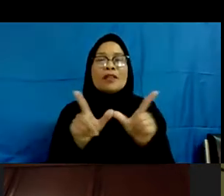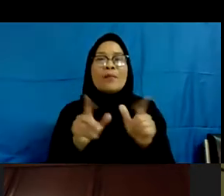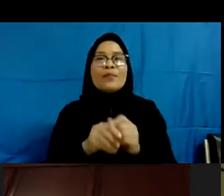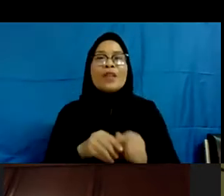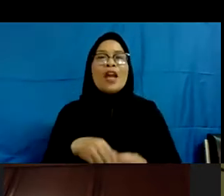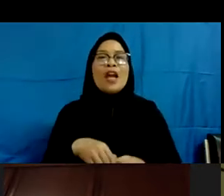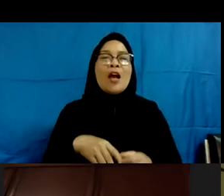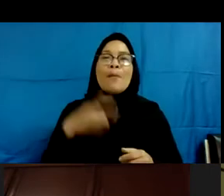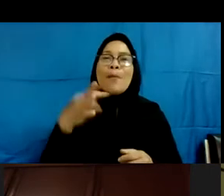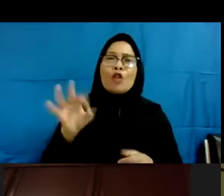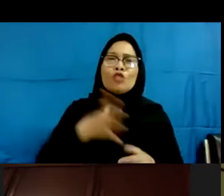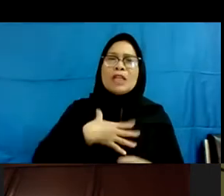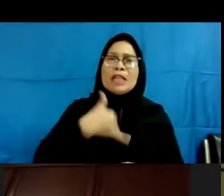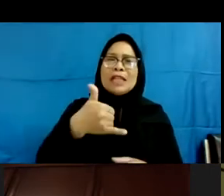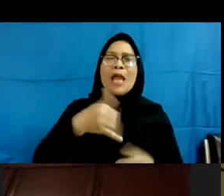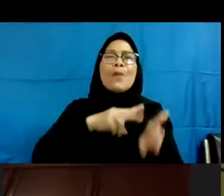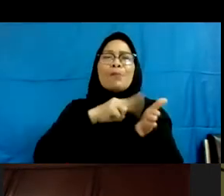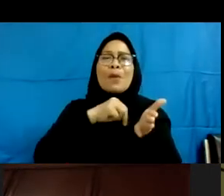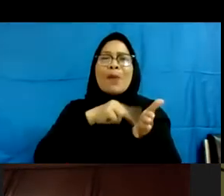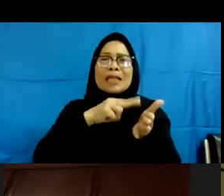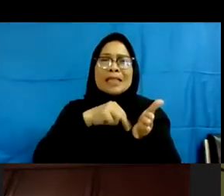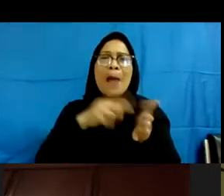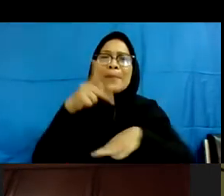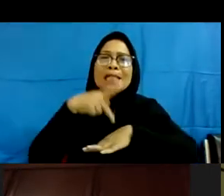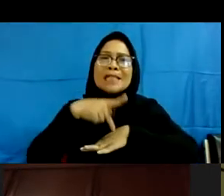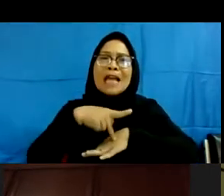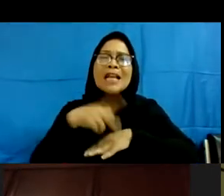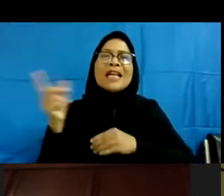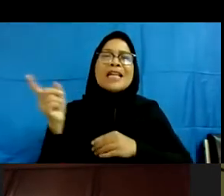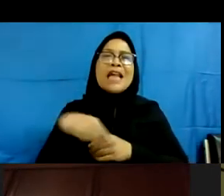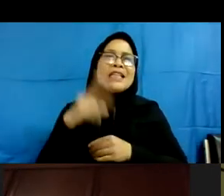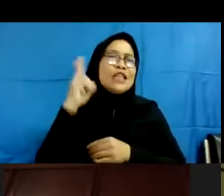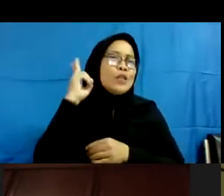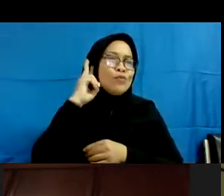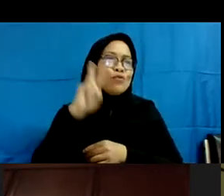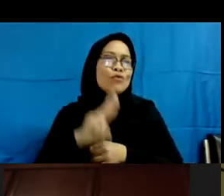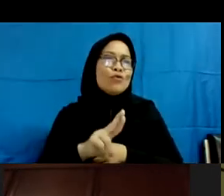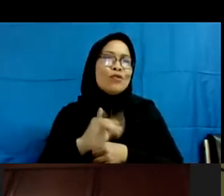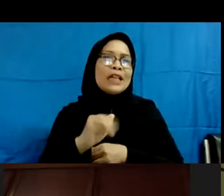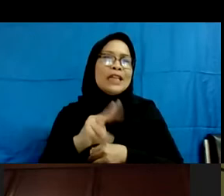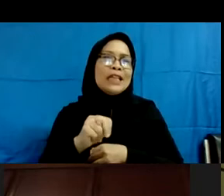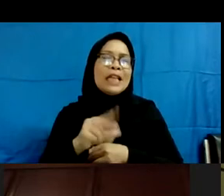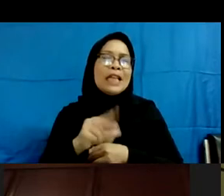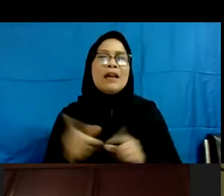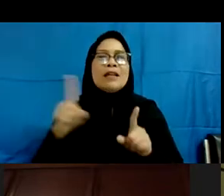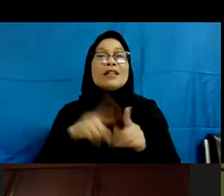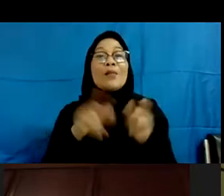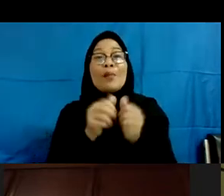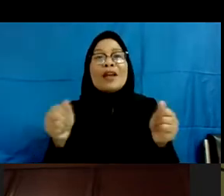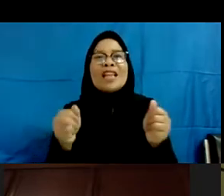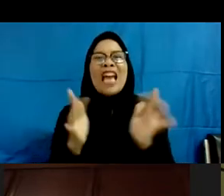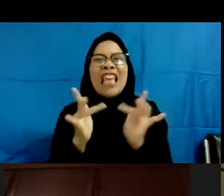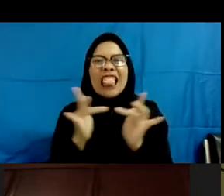Dia bilang, saya baru selesai membaca pesan dari kamu, gitu kan. Jadi dia sampai buka internet,